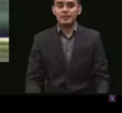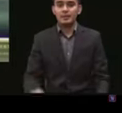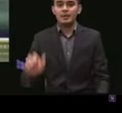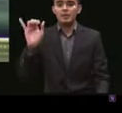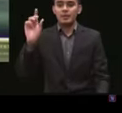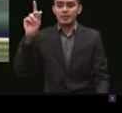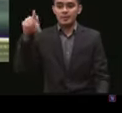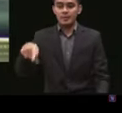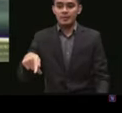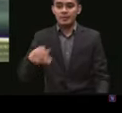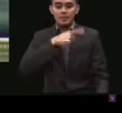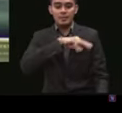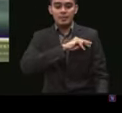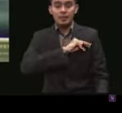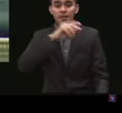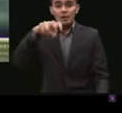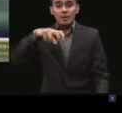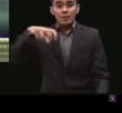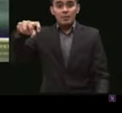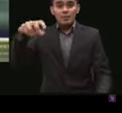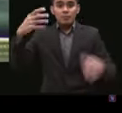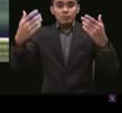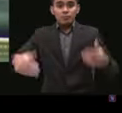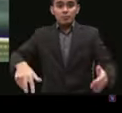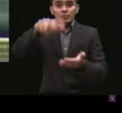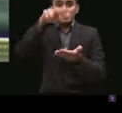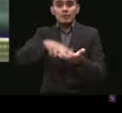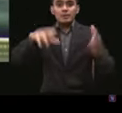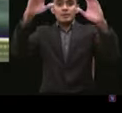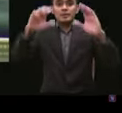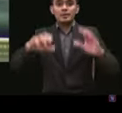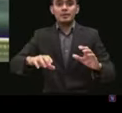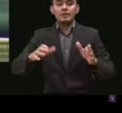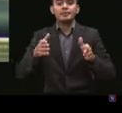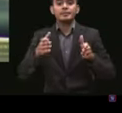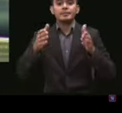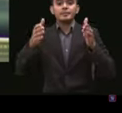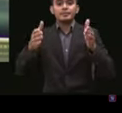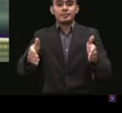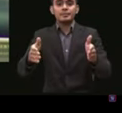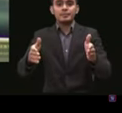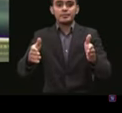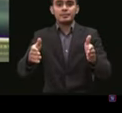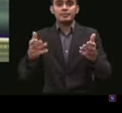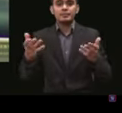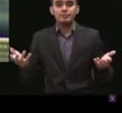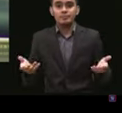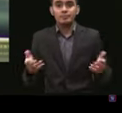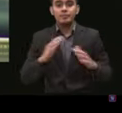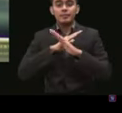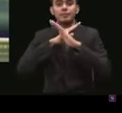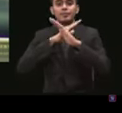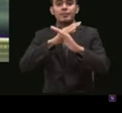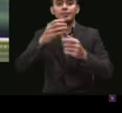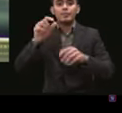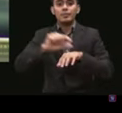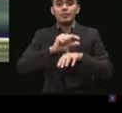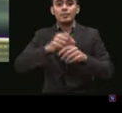Yang betul, Kementerian Pengangkutan telah mewartakan kaedah-kaedah lalu lintas jalan, iaitu larangan penggunaan